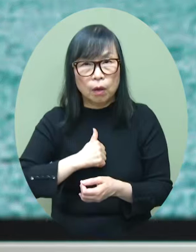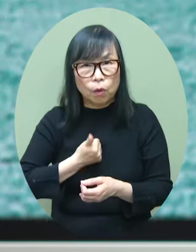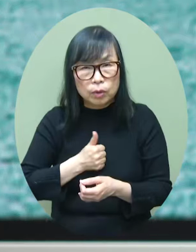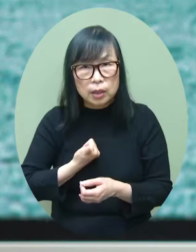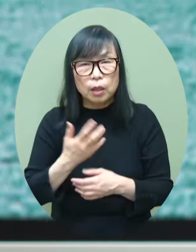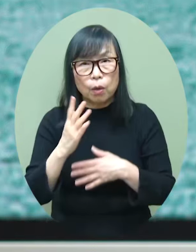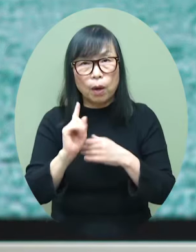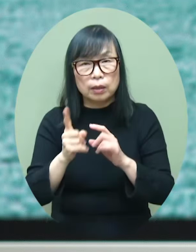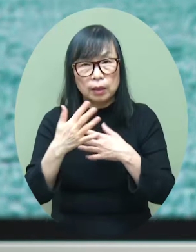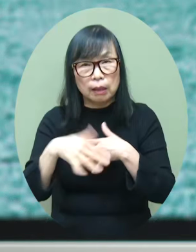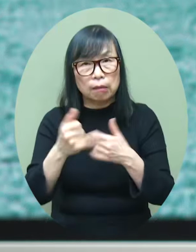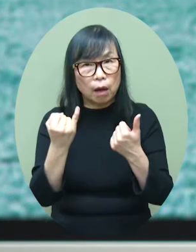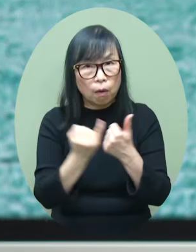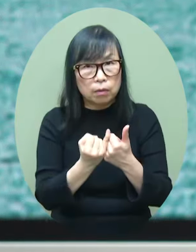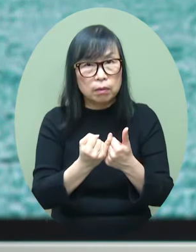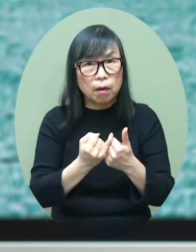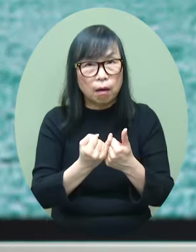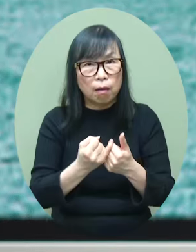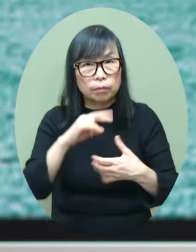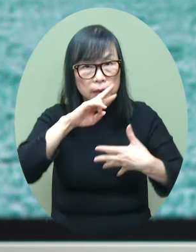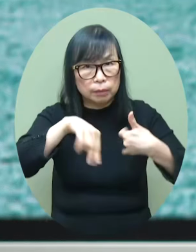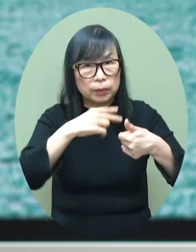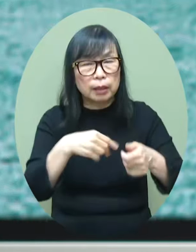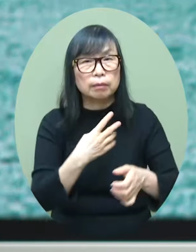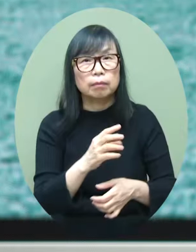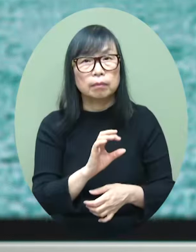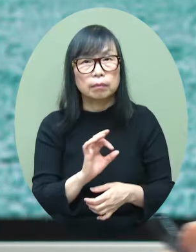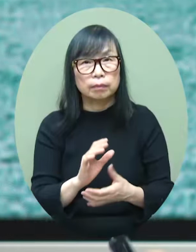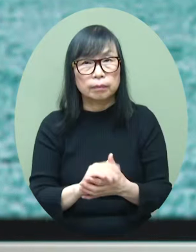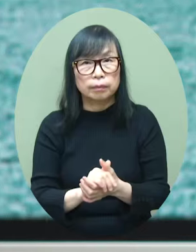他老師或者學生咧係需要接受檢疫嘅嚇。